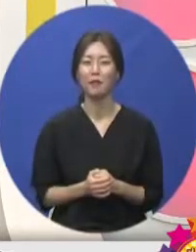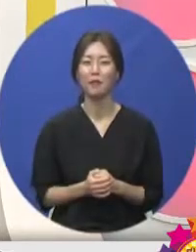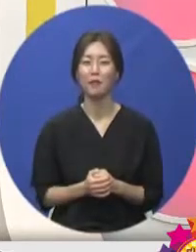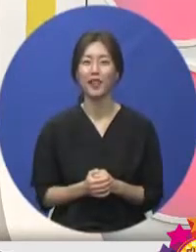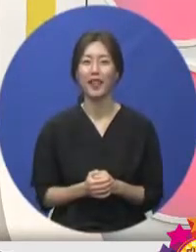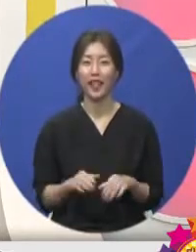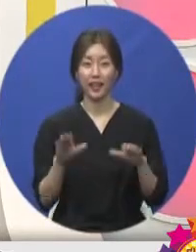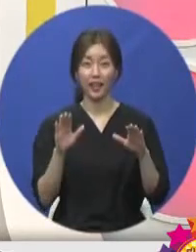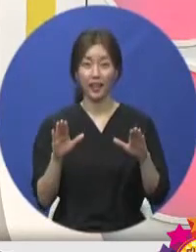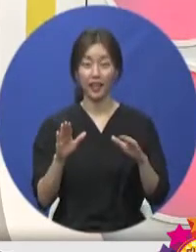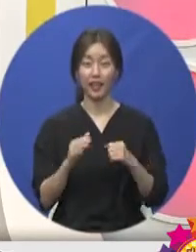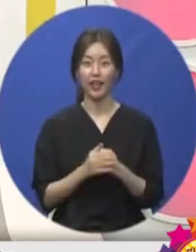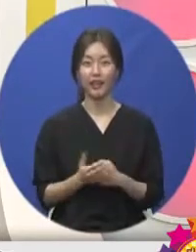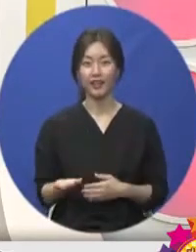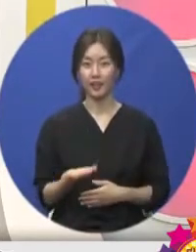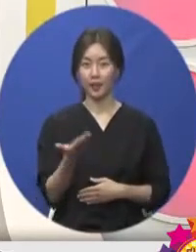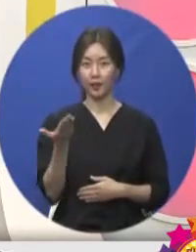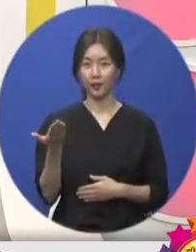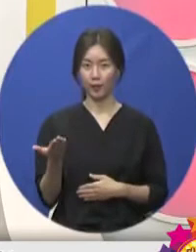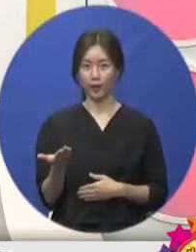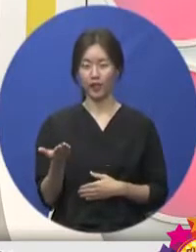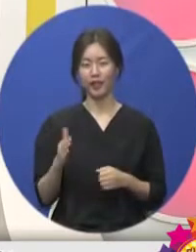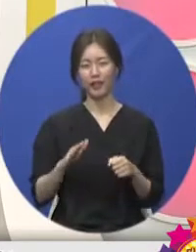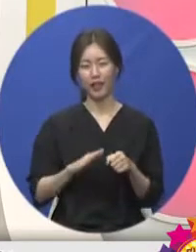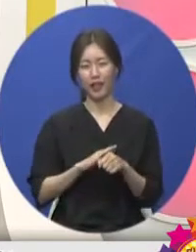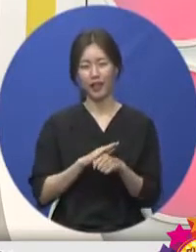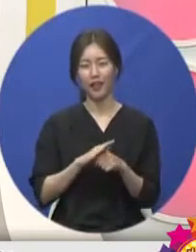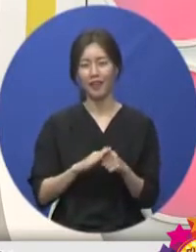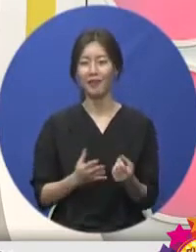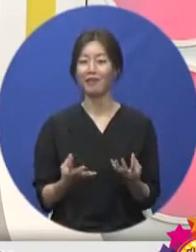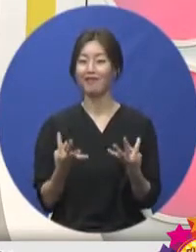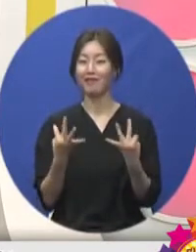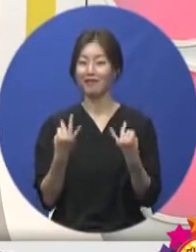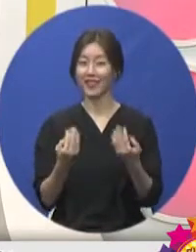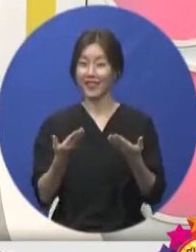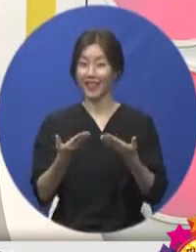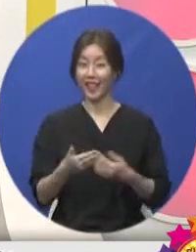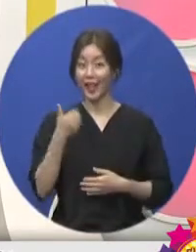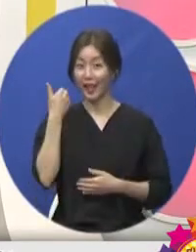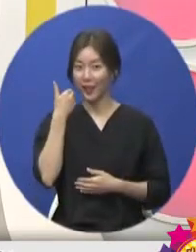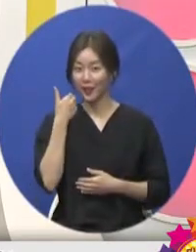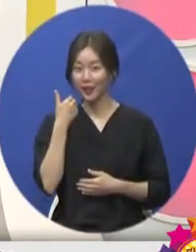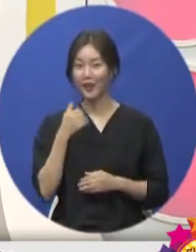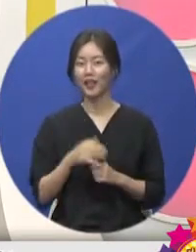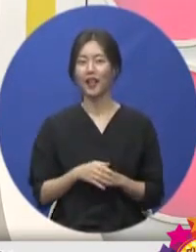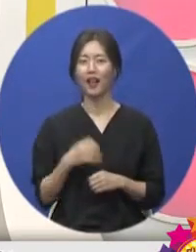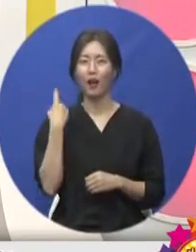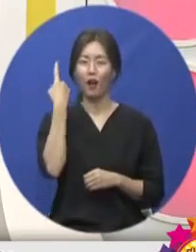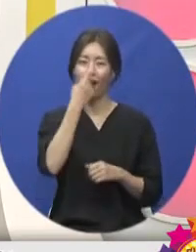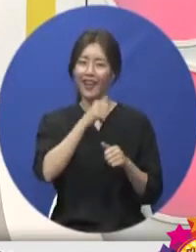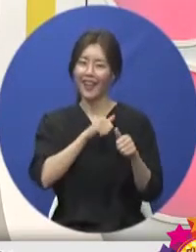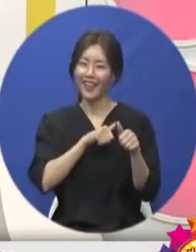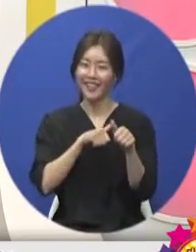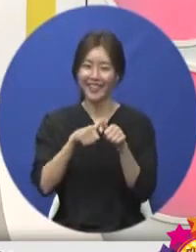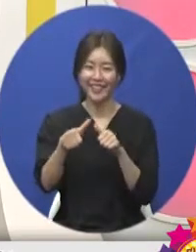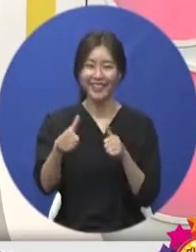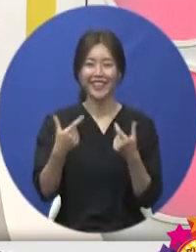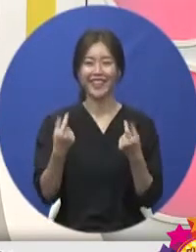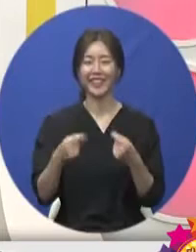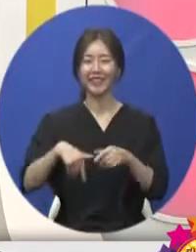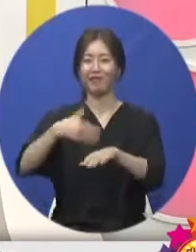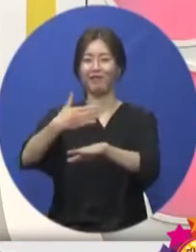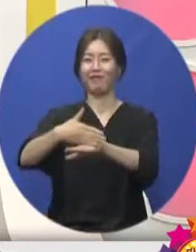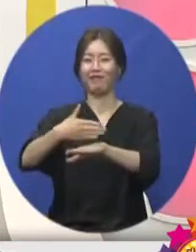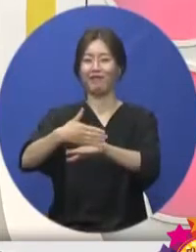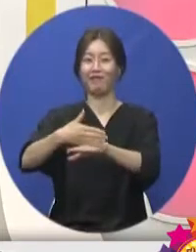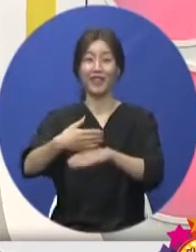그러면 이번에는요 네. 여러분들의 또 사랑을 듬뿍 받고 있는 이 남자 갈수록 더 잘 생겨지시는 것 같아요. 아유